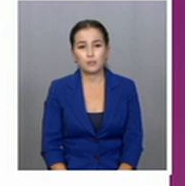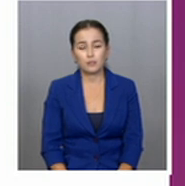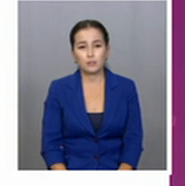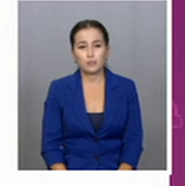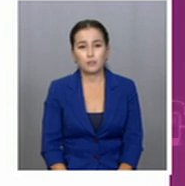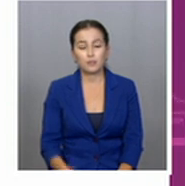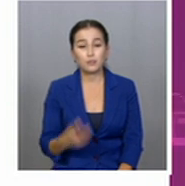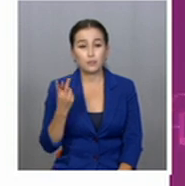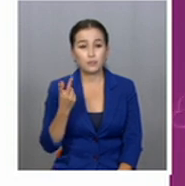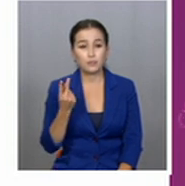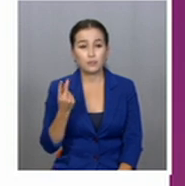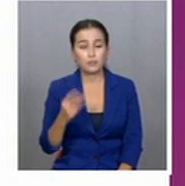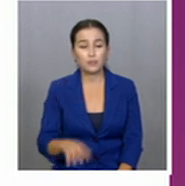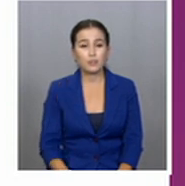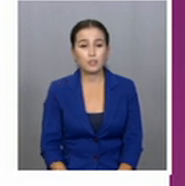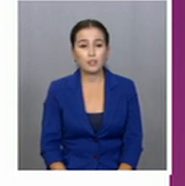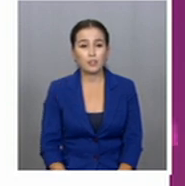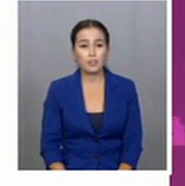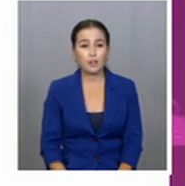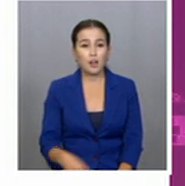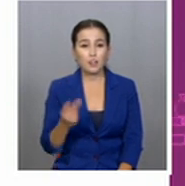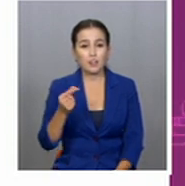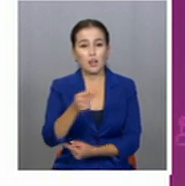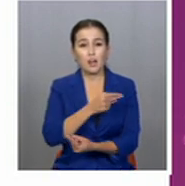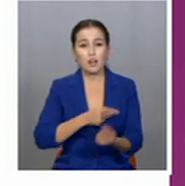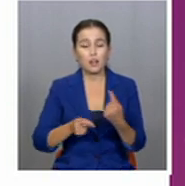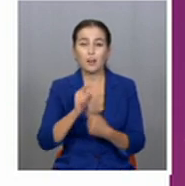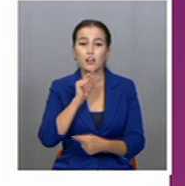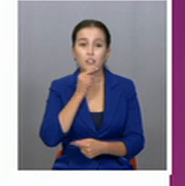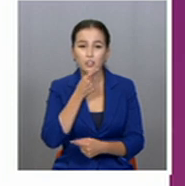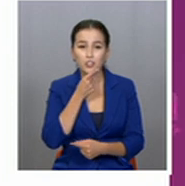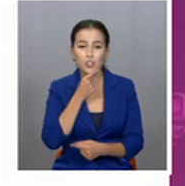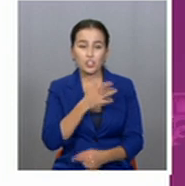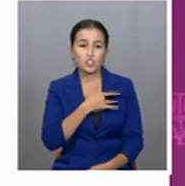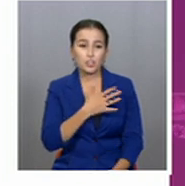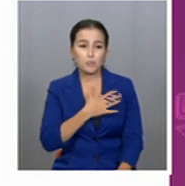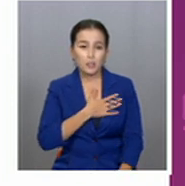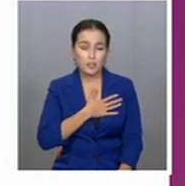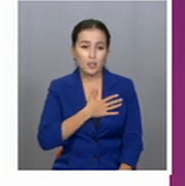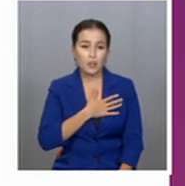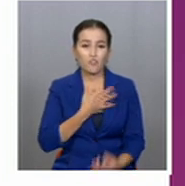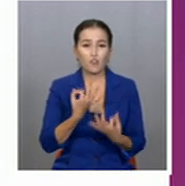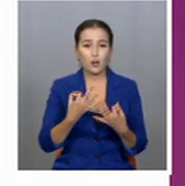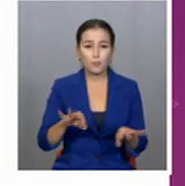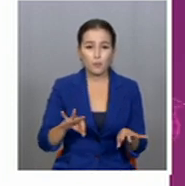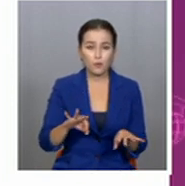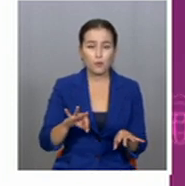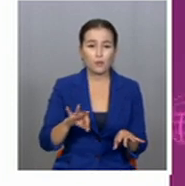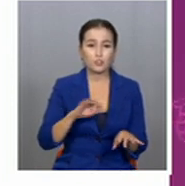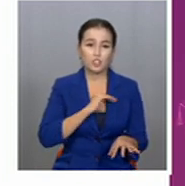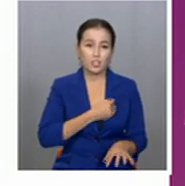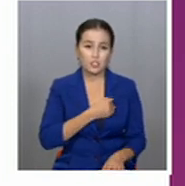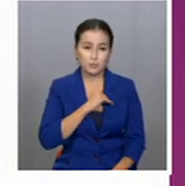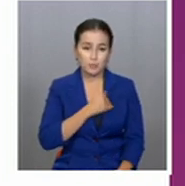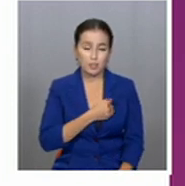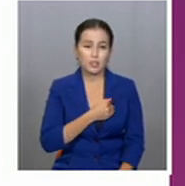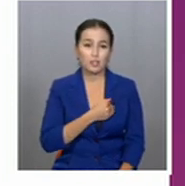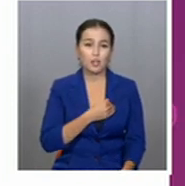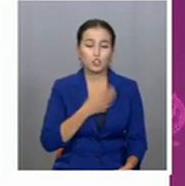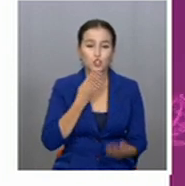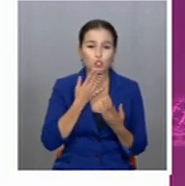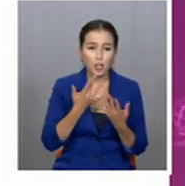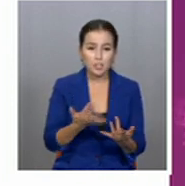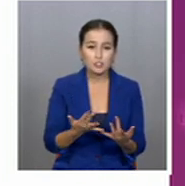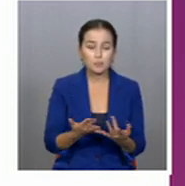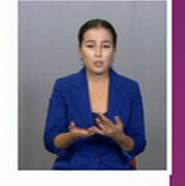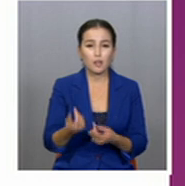Екінші. Нарықтық экономика. Жеке меншік еркін кәсіпкерлік. Сұраныс пен тапсырысқа байланысты